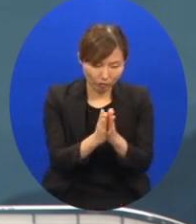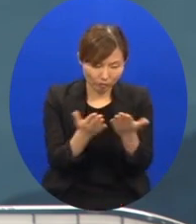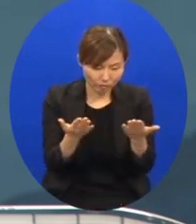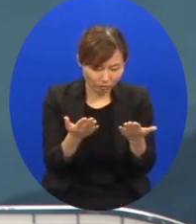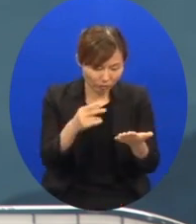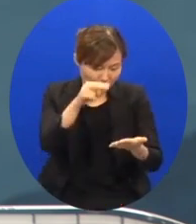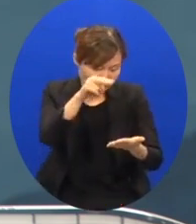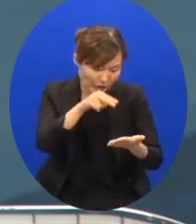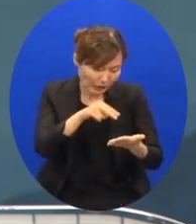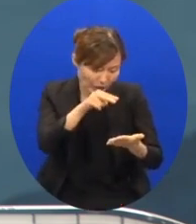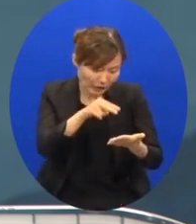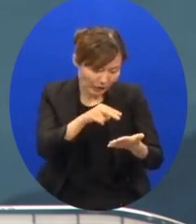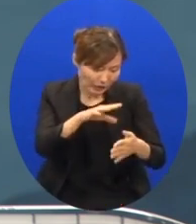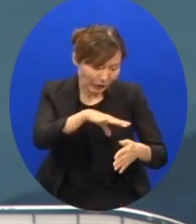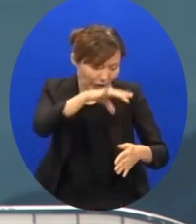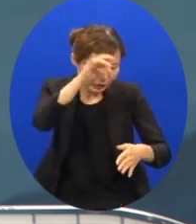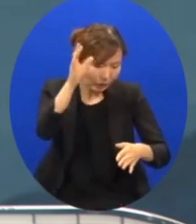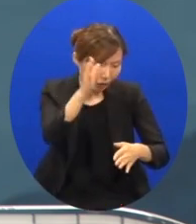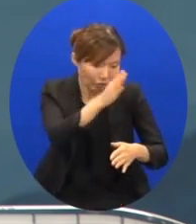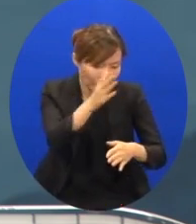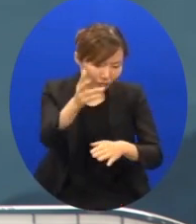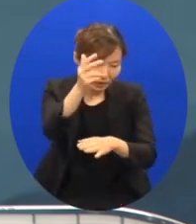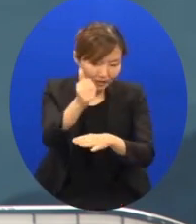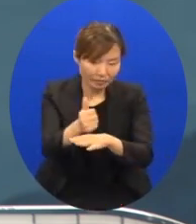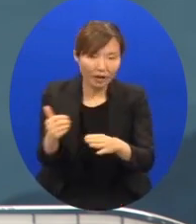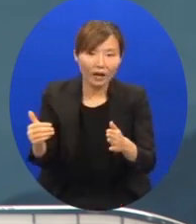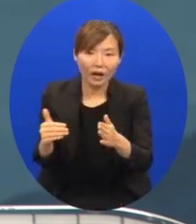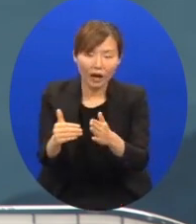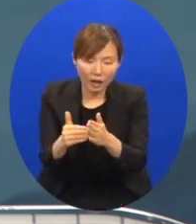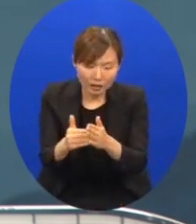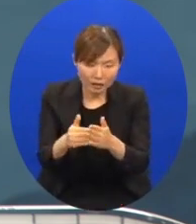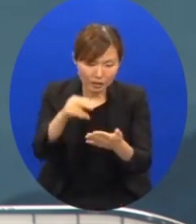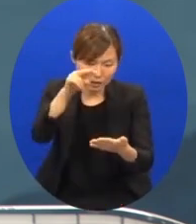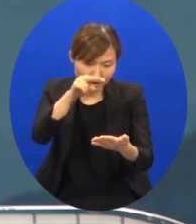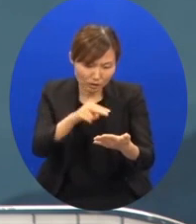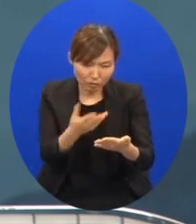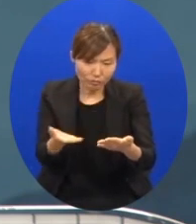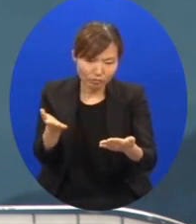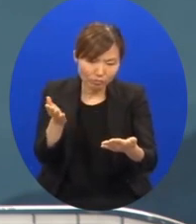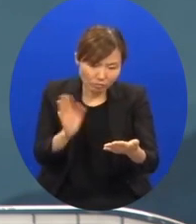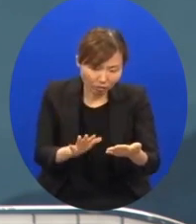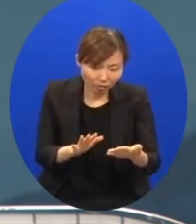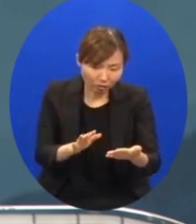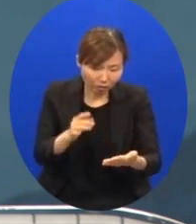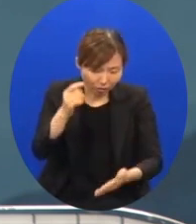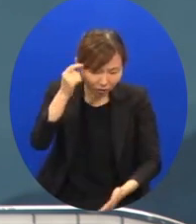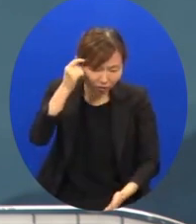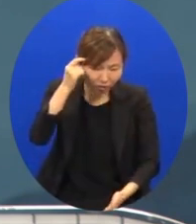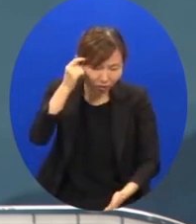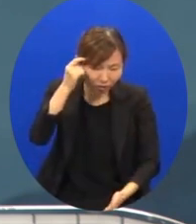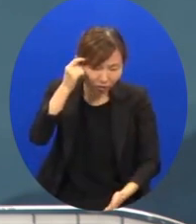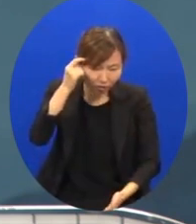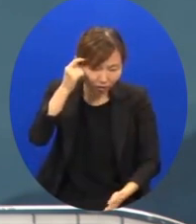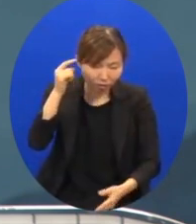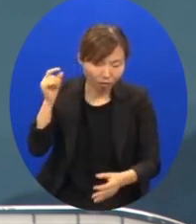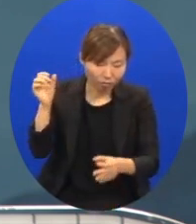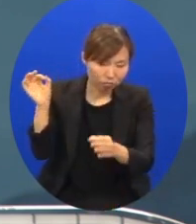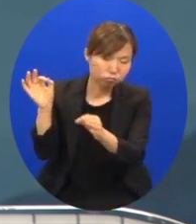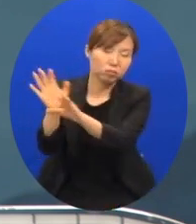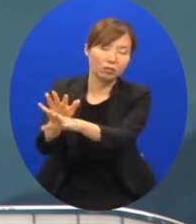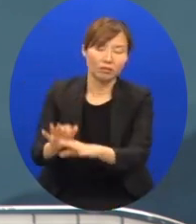성경 다 읽고 나면 1 서 생각이 않는다고요 그런데도 계속 읽어야 되냐